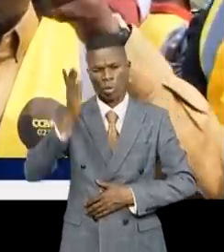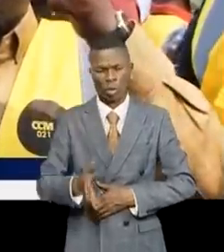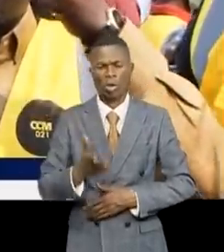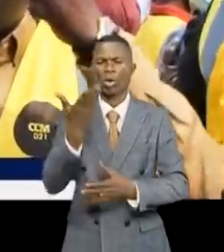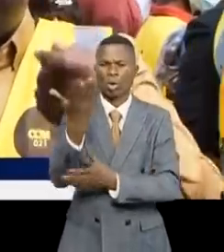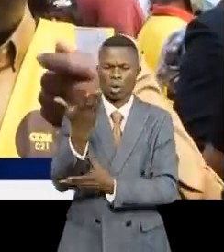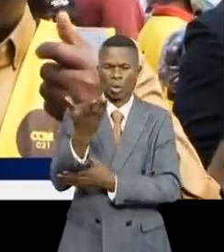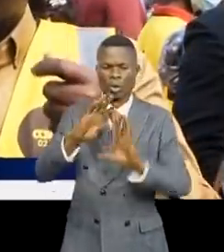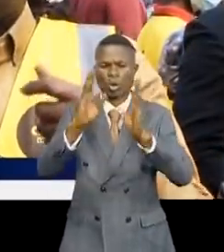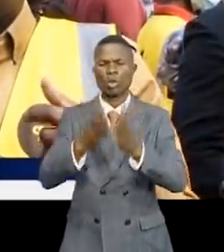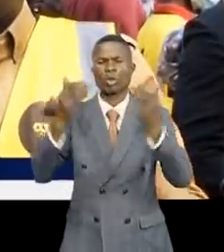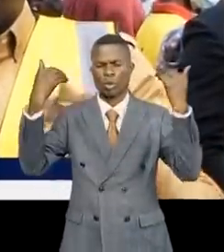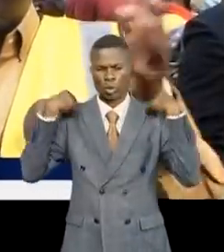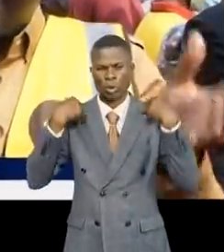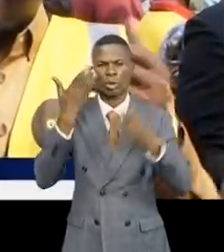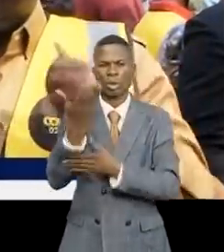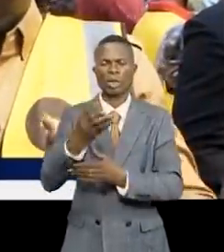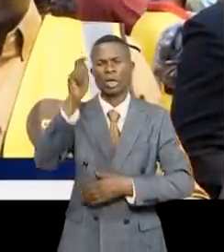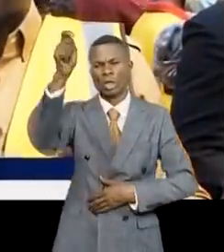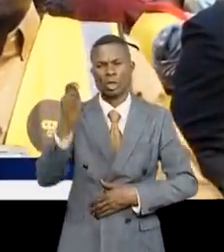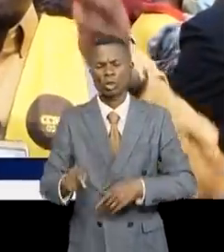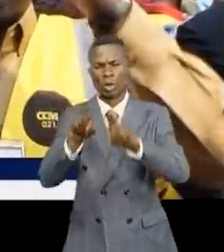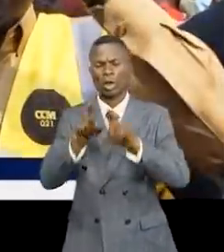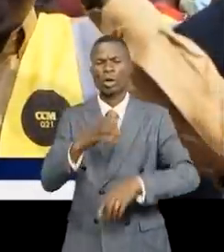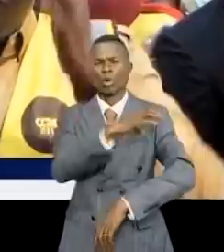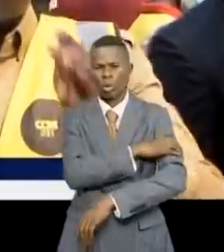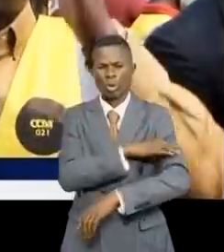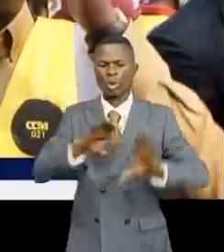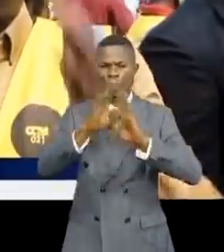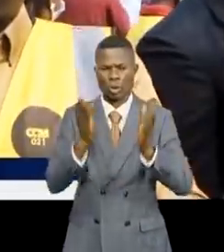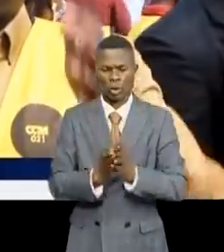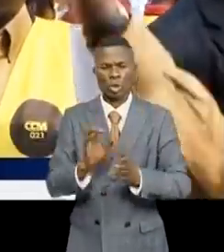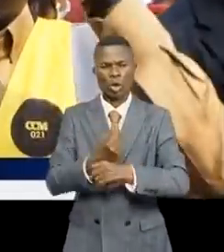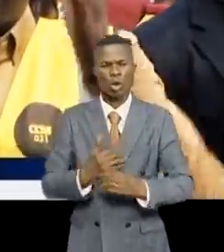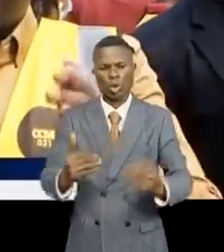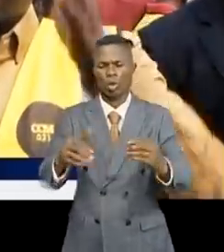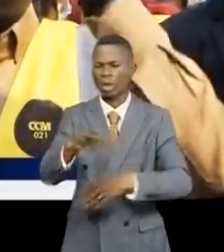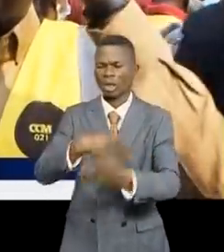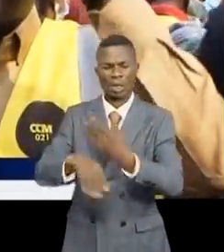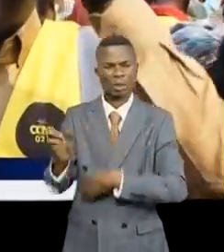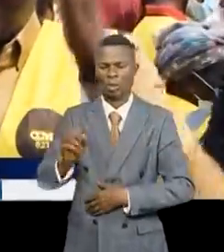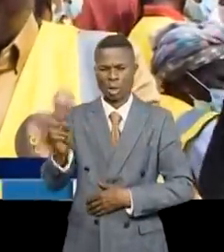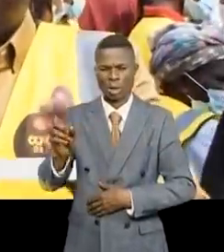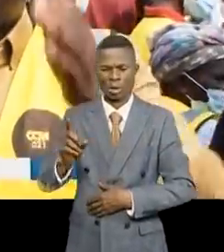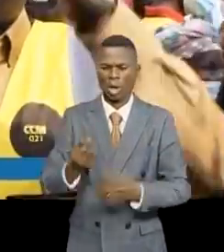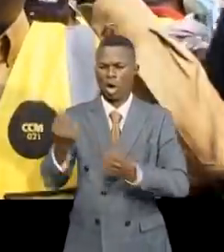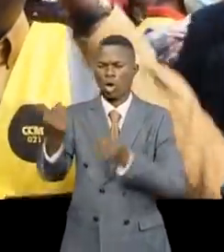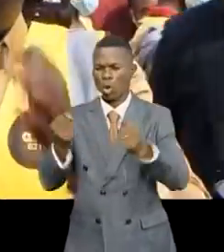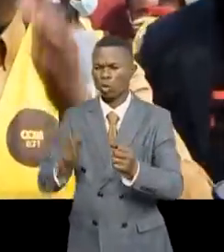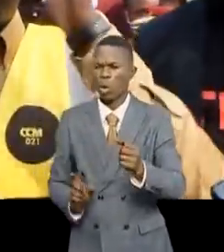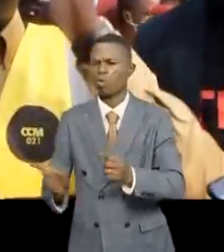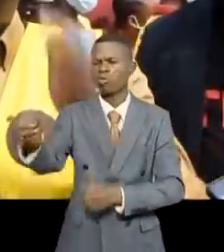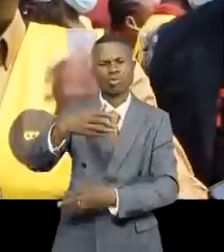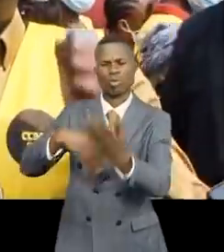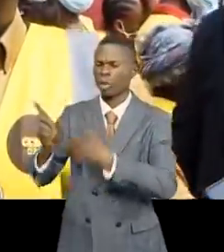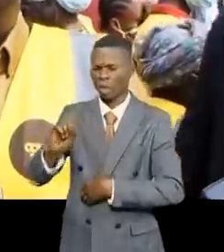aux autorités, donc militaires et civiles, de ne plus continuer apprendre des sens interdits. Ce sont eux qui